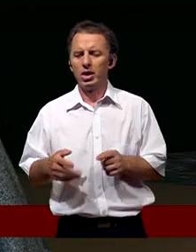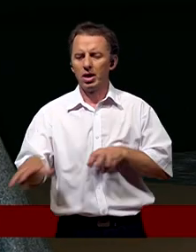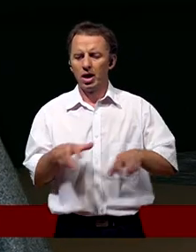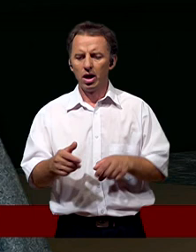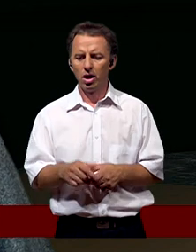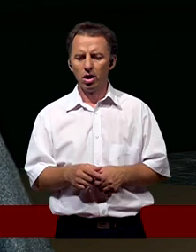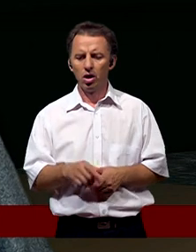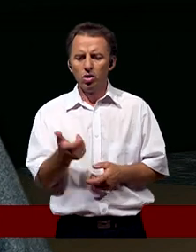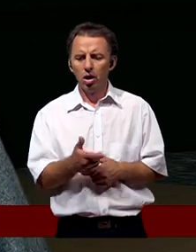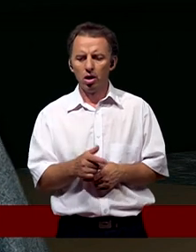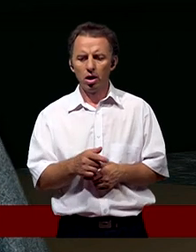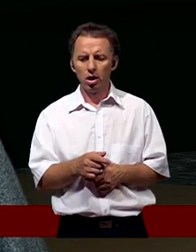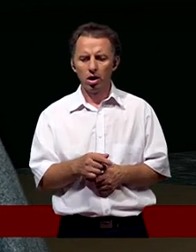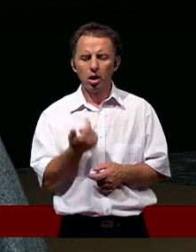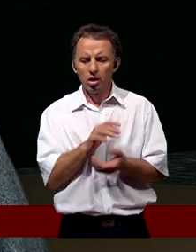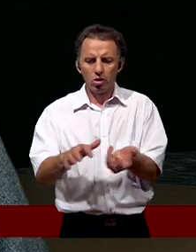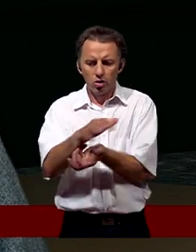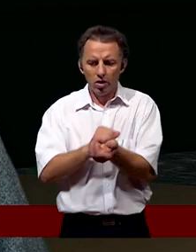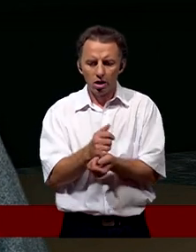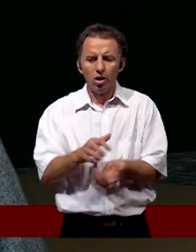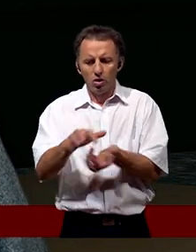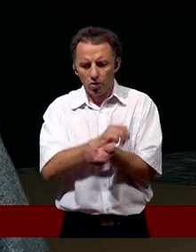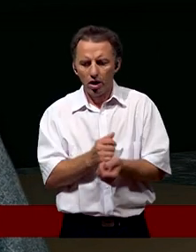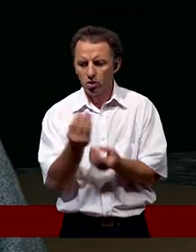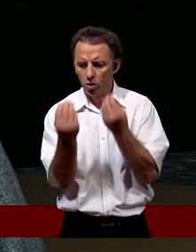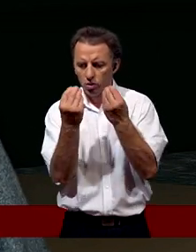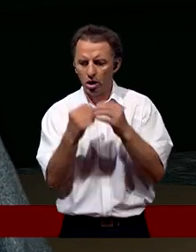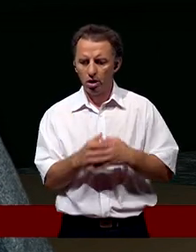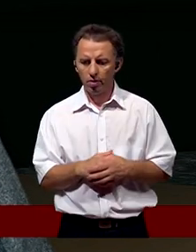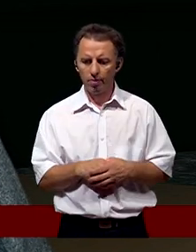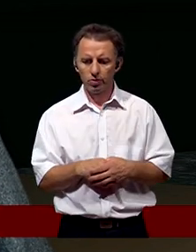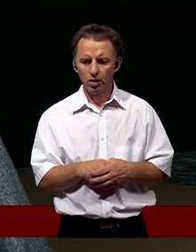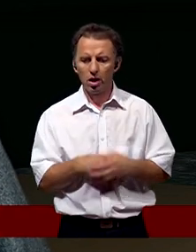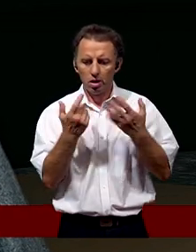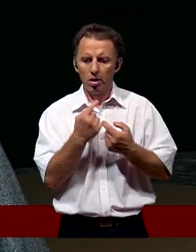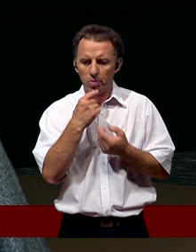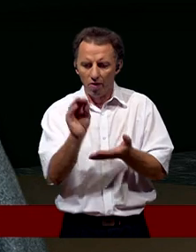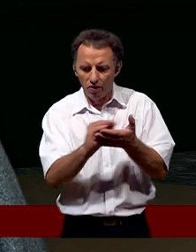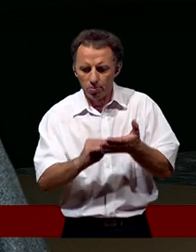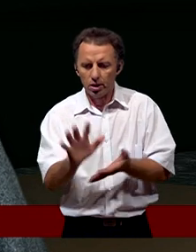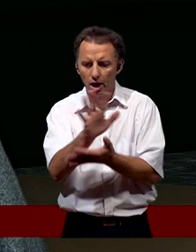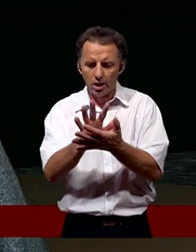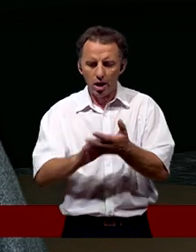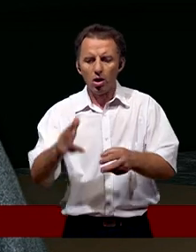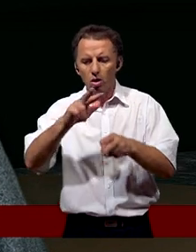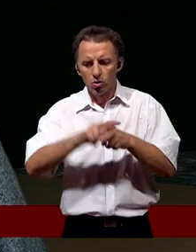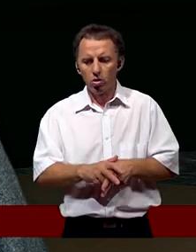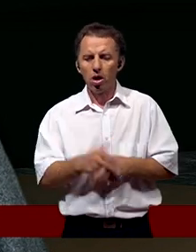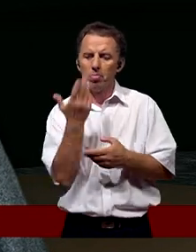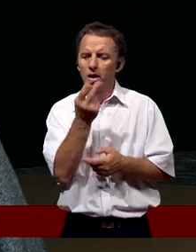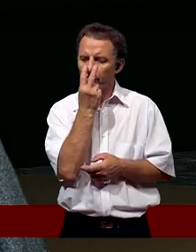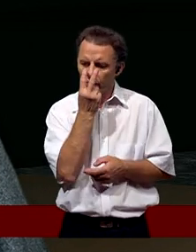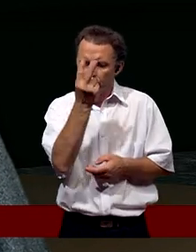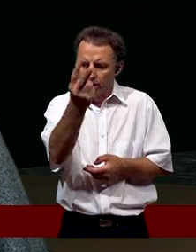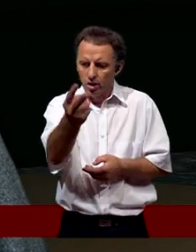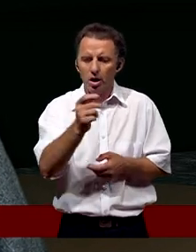co, czym przesiąkliśmy ze świata, bo świat co uczy? Ja wręcz chciałam sobie wypisać teksty, które bardzo